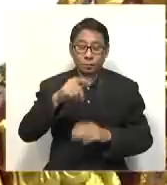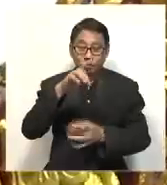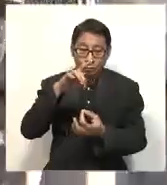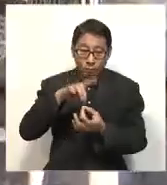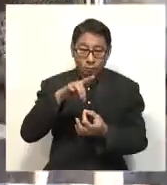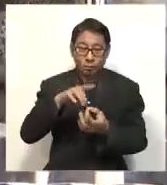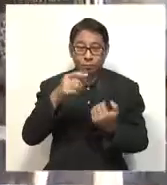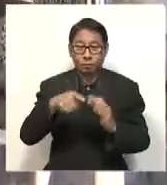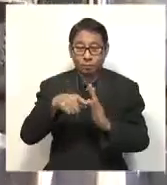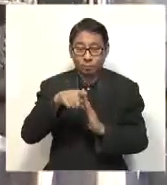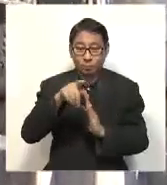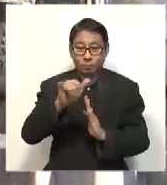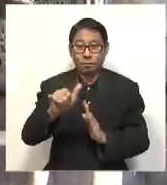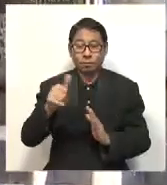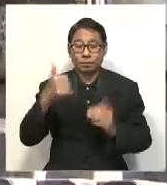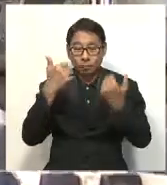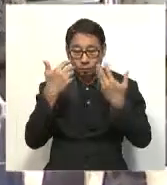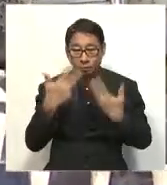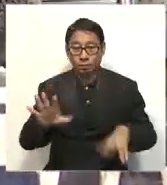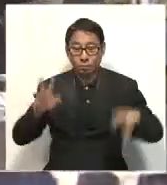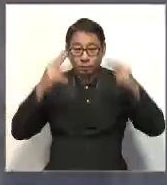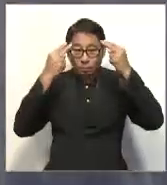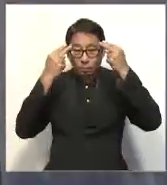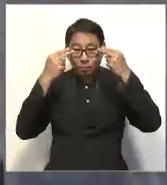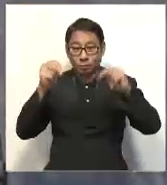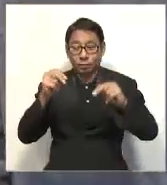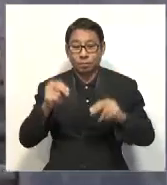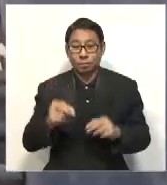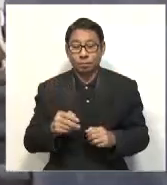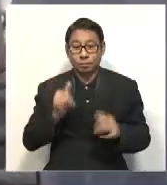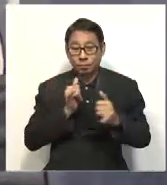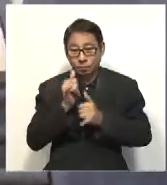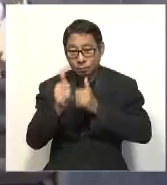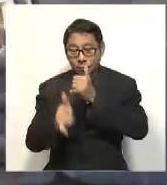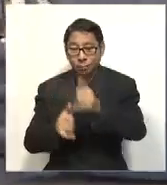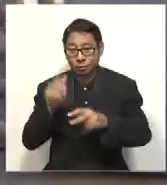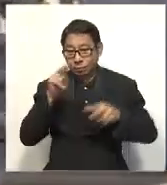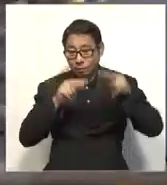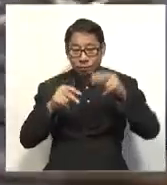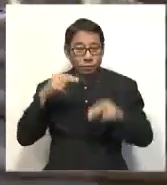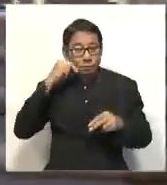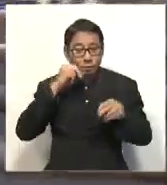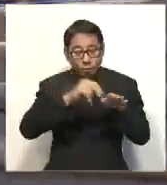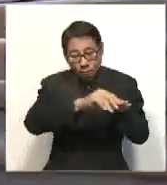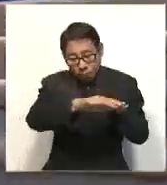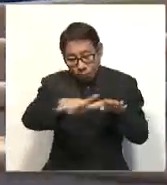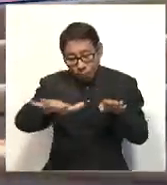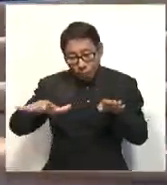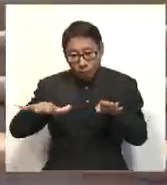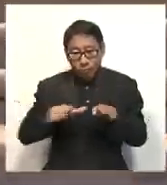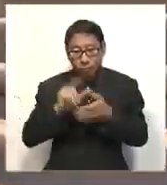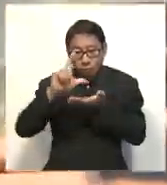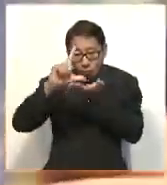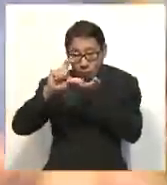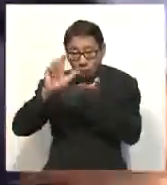ทัยอาณาจักรพะเยาและจากนั้นค่ะนายกรัฐมนตรียังได้ไปเยี่ยมชมกว้านพะเยาเพื่อที่จะไปถ่ายภา